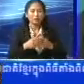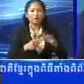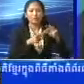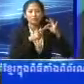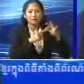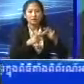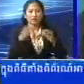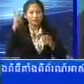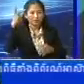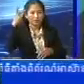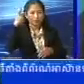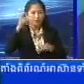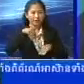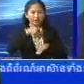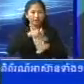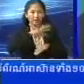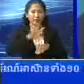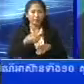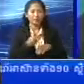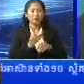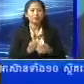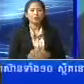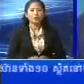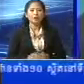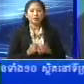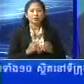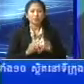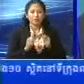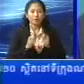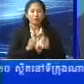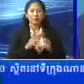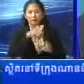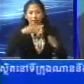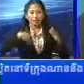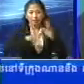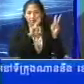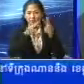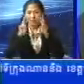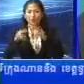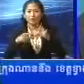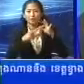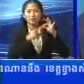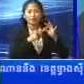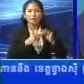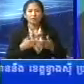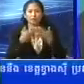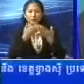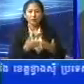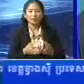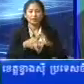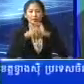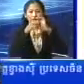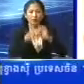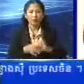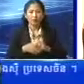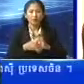លើវិស័យនយោបាយសេដ្ឋកិច្ចការពារជាតិសន្តិសុខបច្ចេកវិទ្យាកសិកម្មទេសចរពិសេសការបង្កើនកិច្ចសហការនៅគ្រ